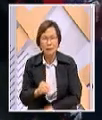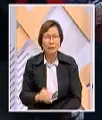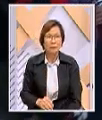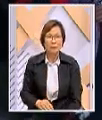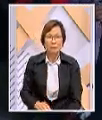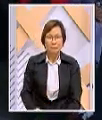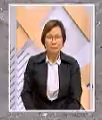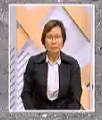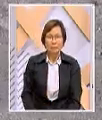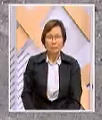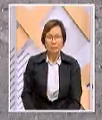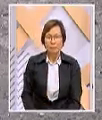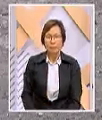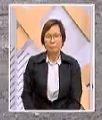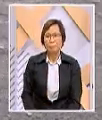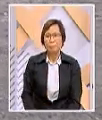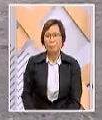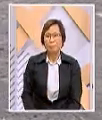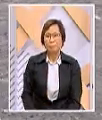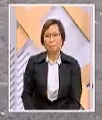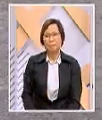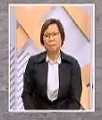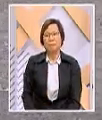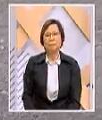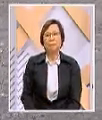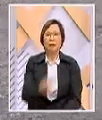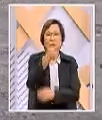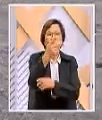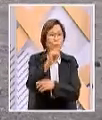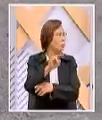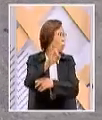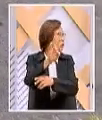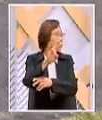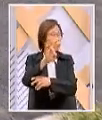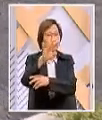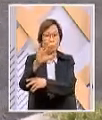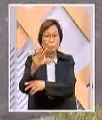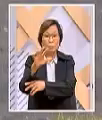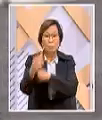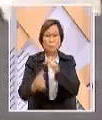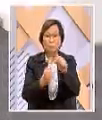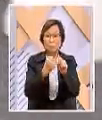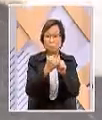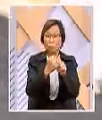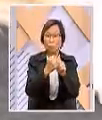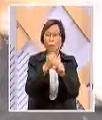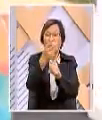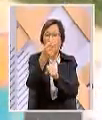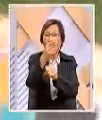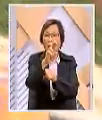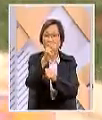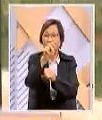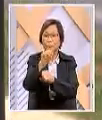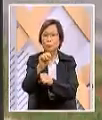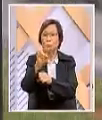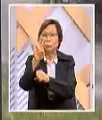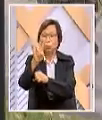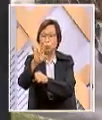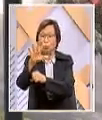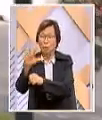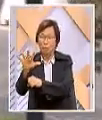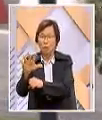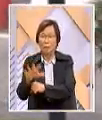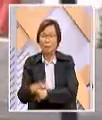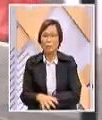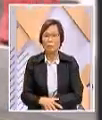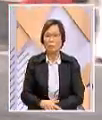saksikan kemeriahan sambutan hari RTM ke-75 di Wisma Radio RTM. Kita dapat saksikan